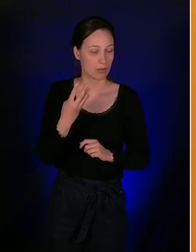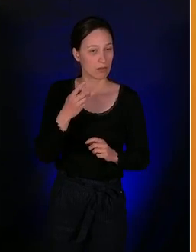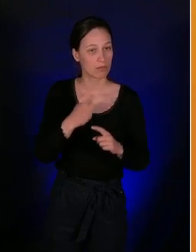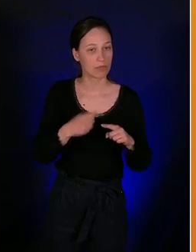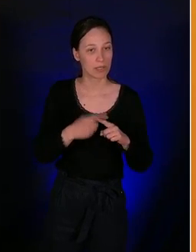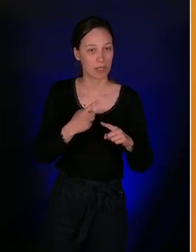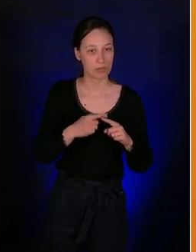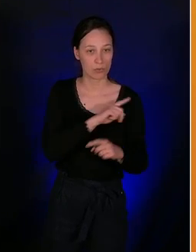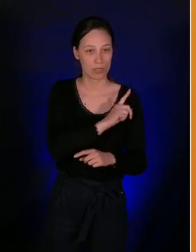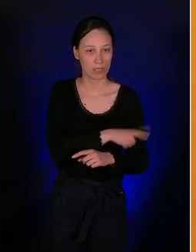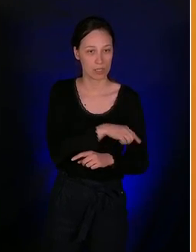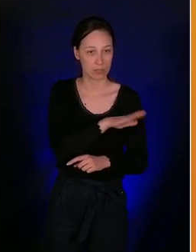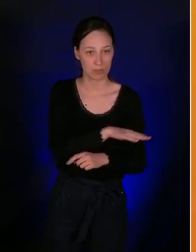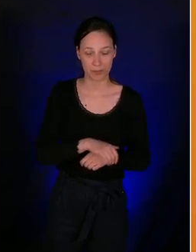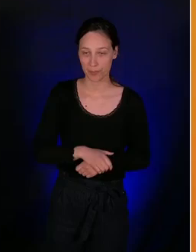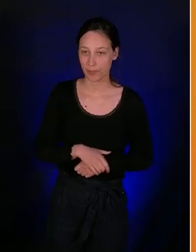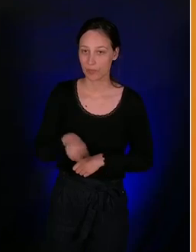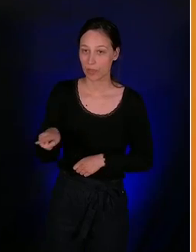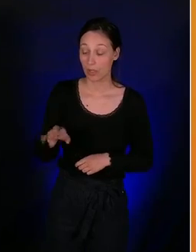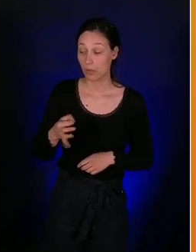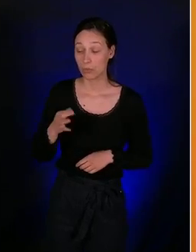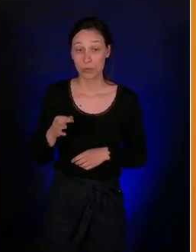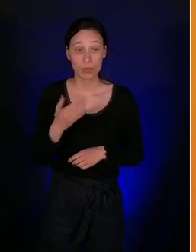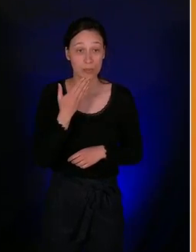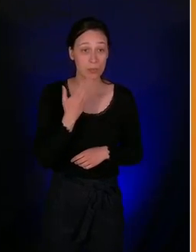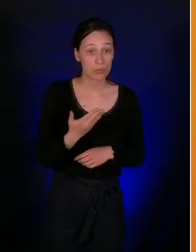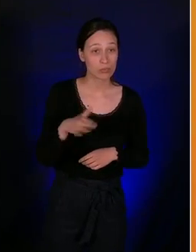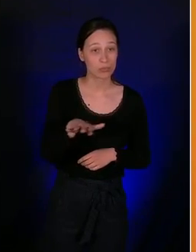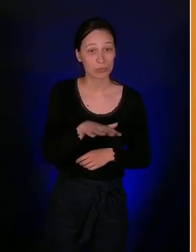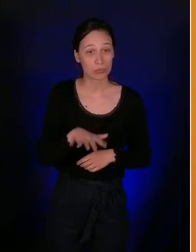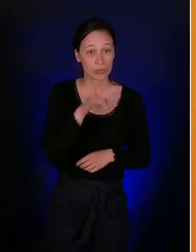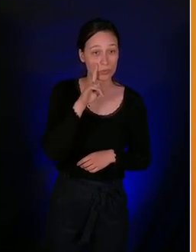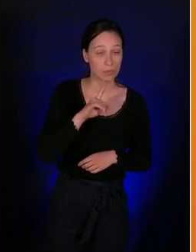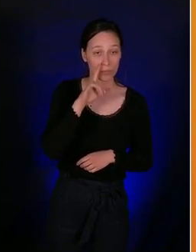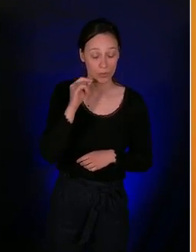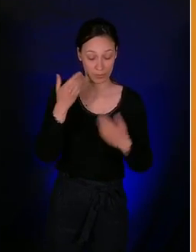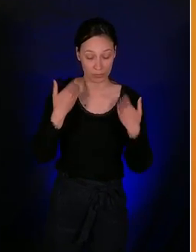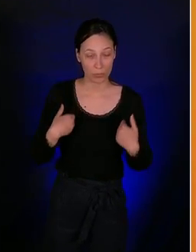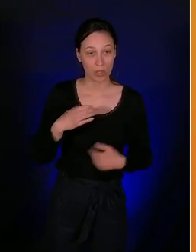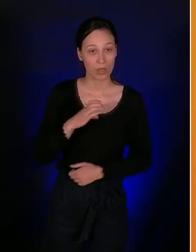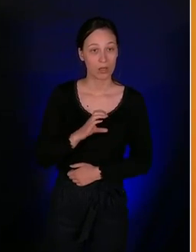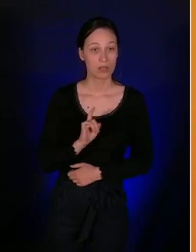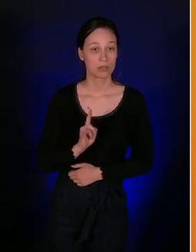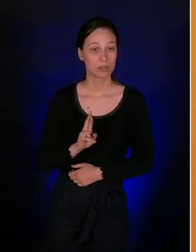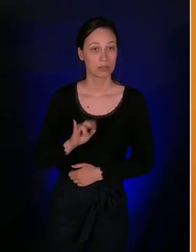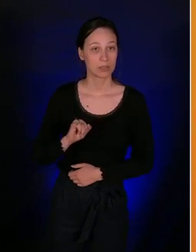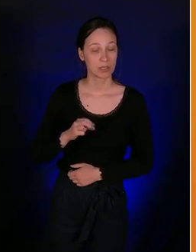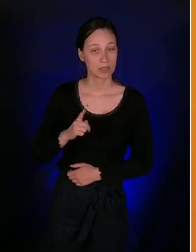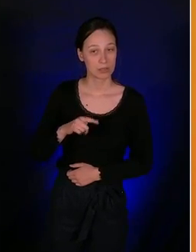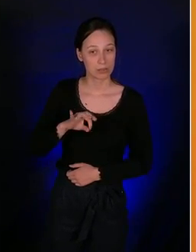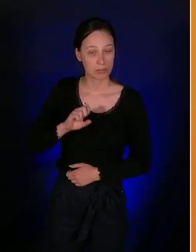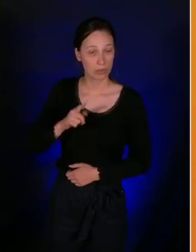Oui, bonjour à toutes et tous. Donc Christophe, oui, salariés, CEA, délégués